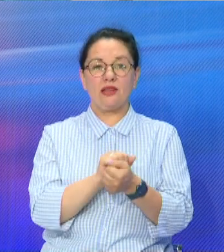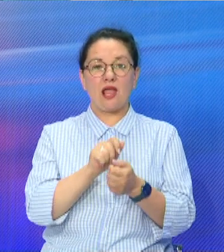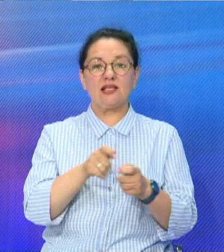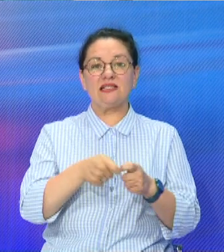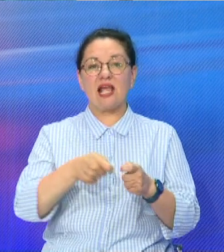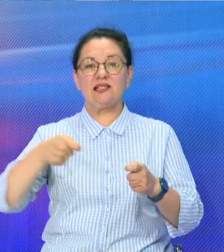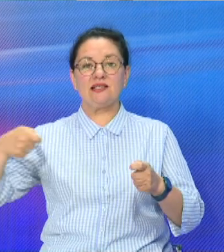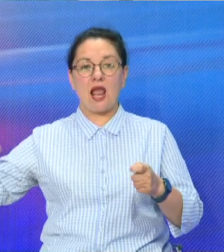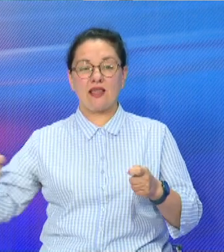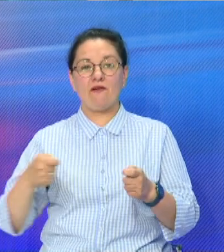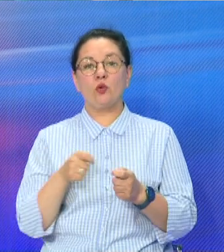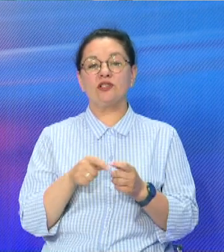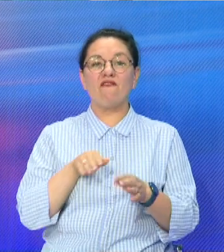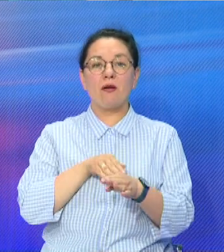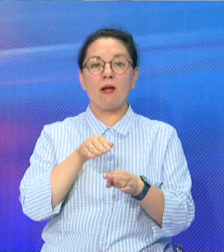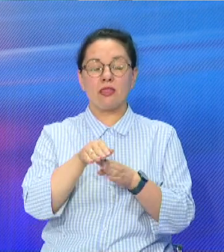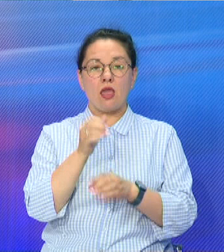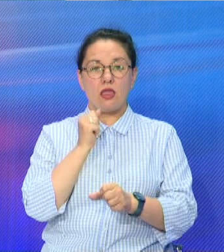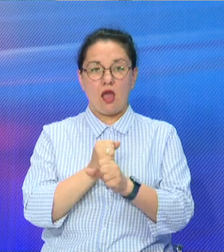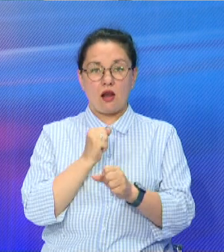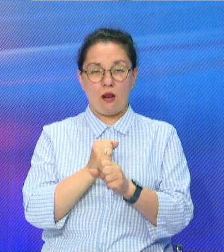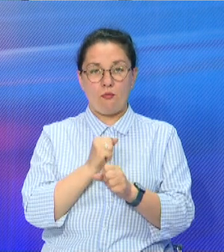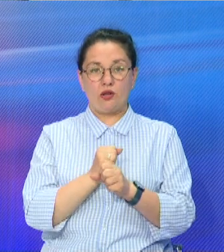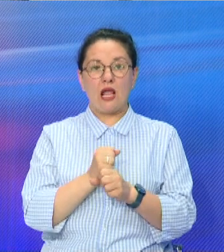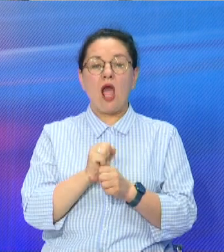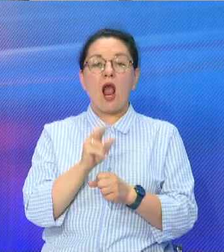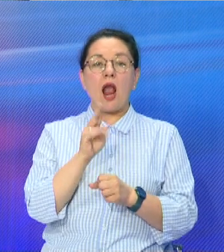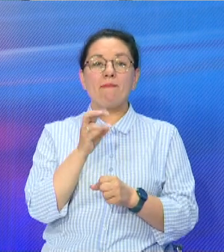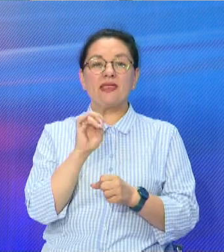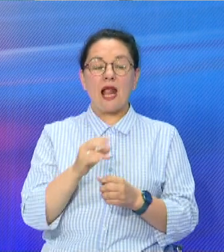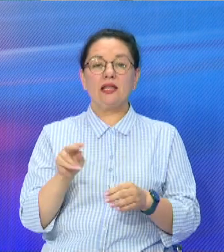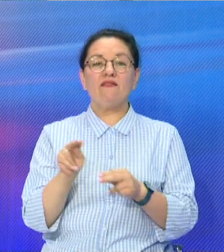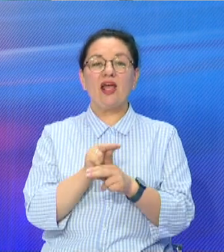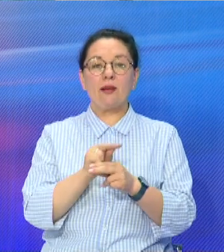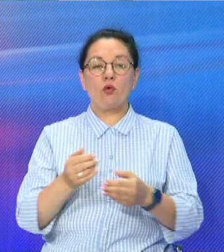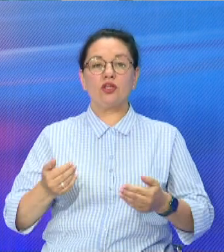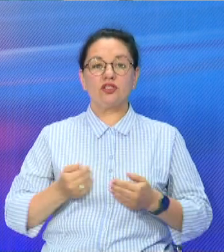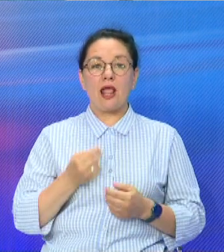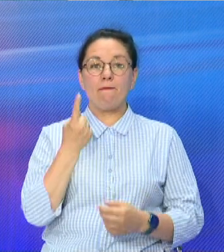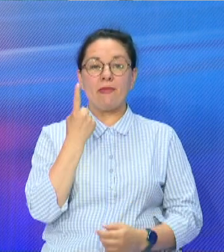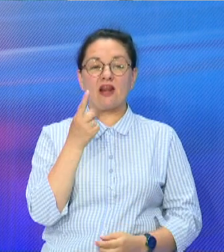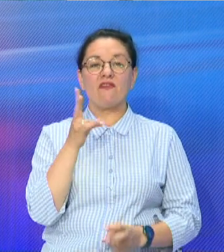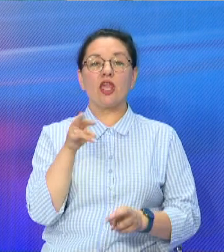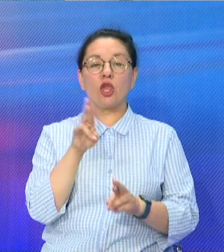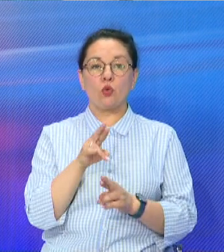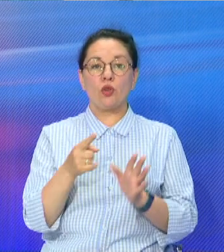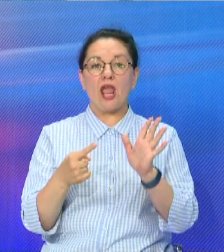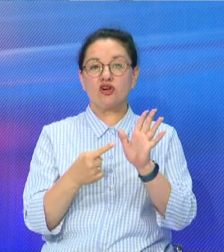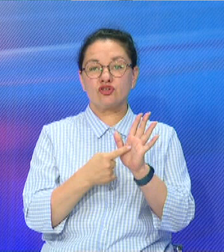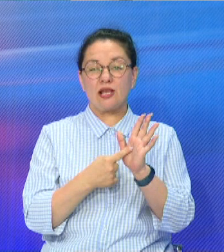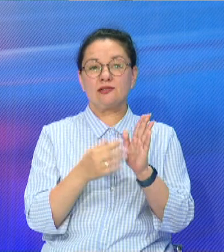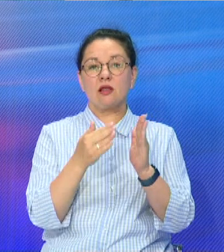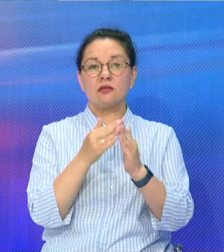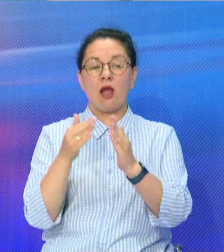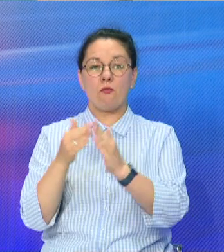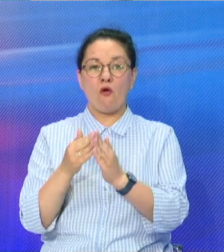работ образование сверхнормативных объектов капремонта жилья на например на 1 июня по области ик-6 в том числе в городе